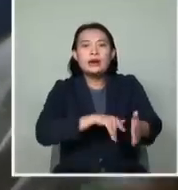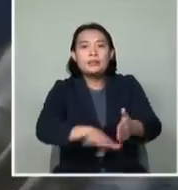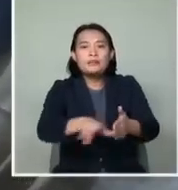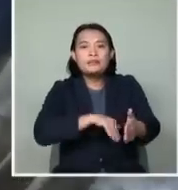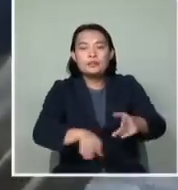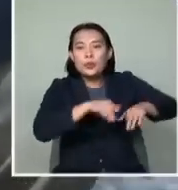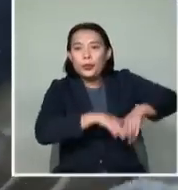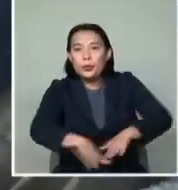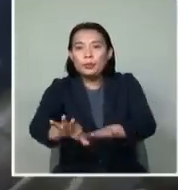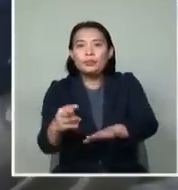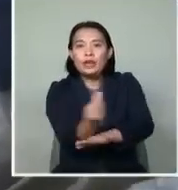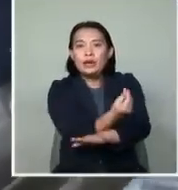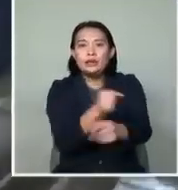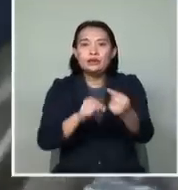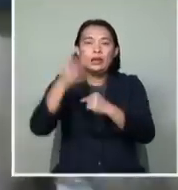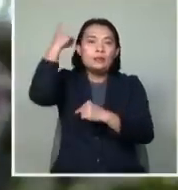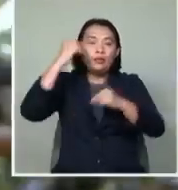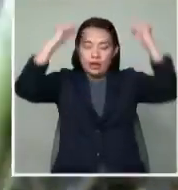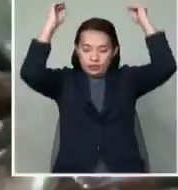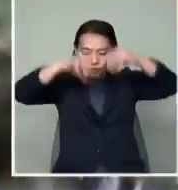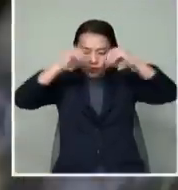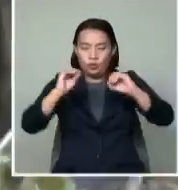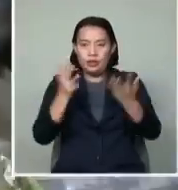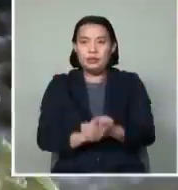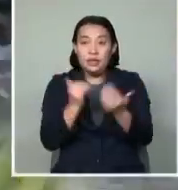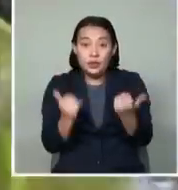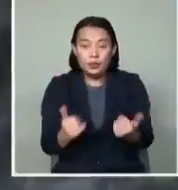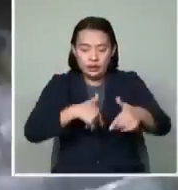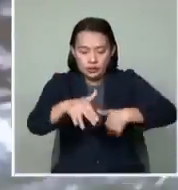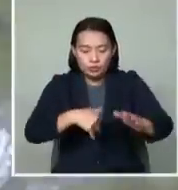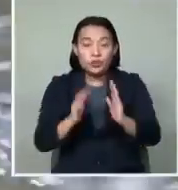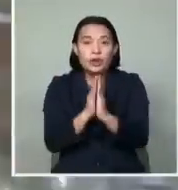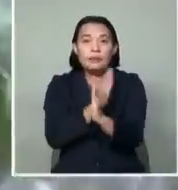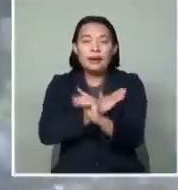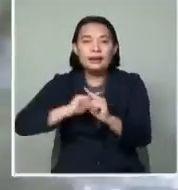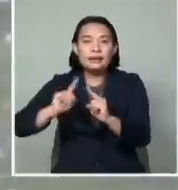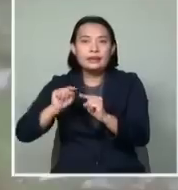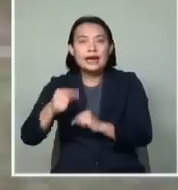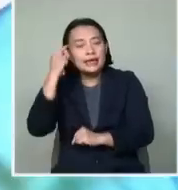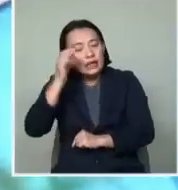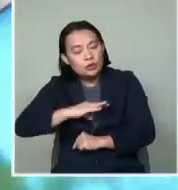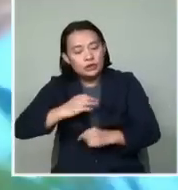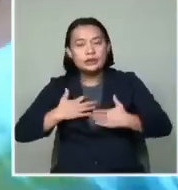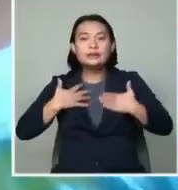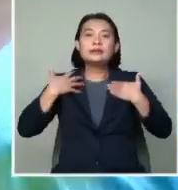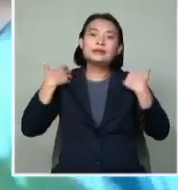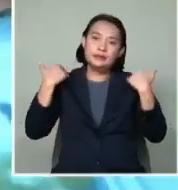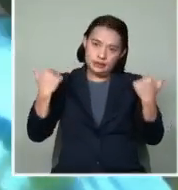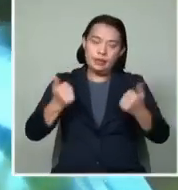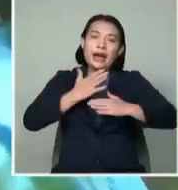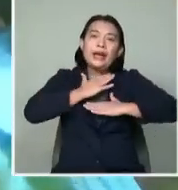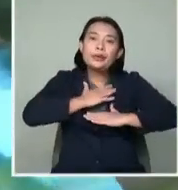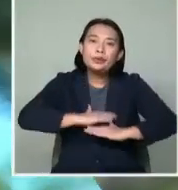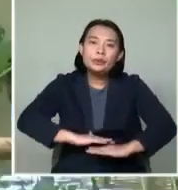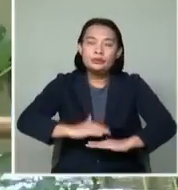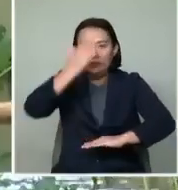ขึ้นหลังตั้งแต่เมื่อวานไม่มีฝนตกลงมาซึ่งวันนี้ทั้งชาวบ้านและพระลูกวัดต่างวางใจในสถานการณ์มากขึ้นนะคะเพราะเชื่อว่า